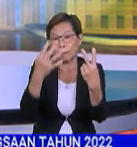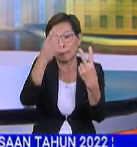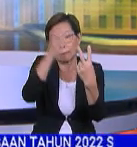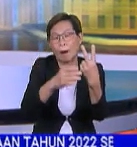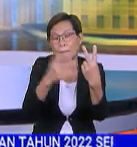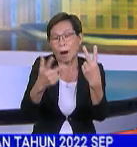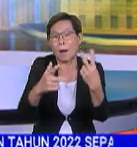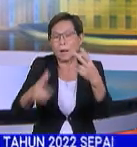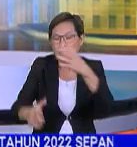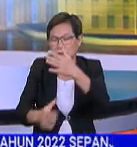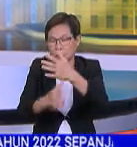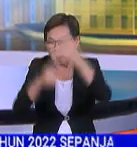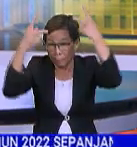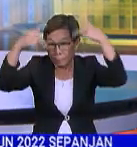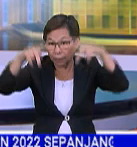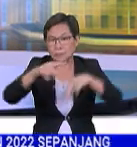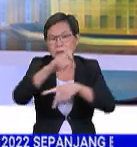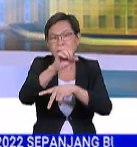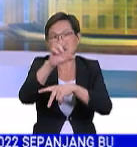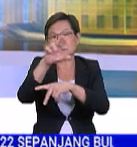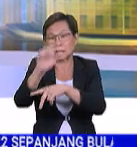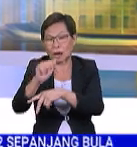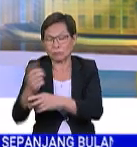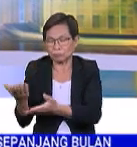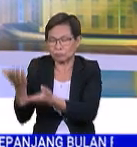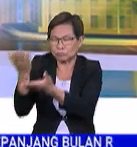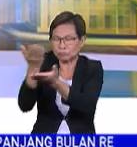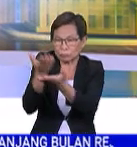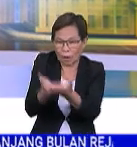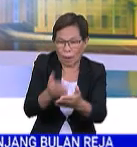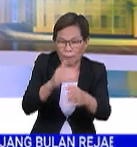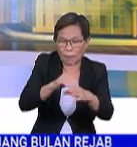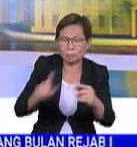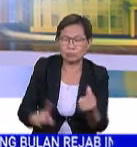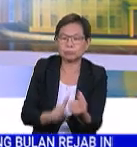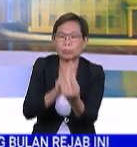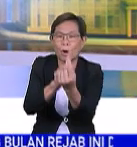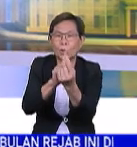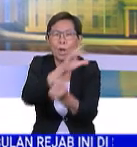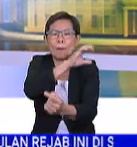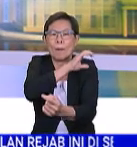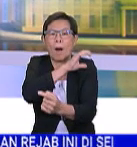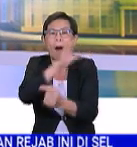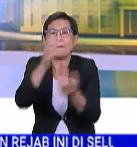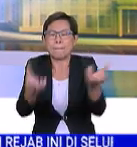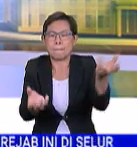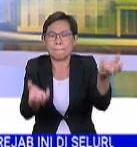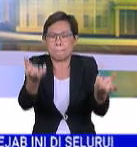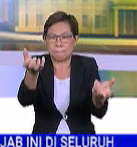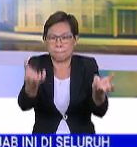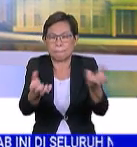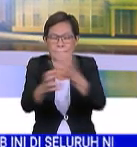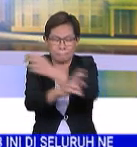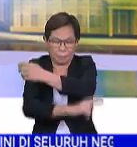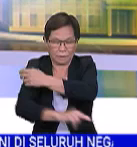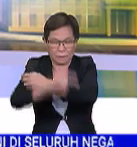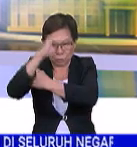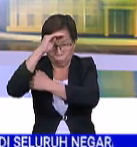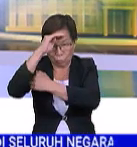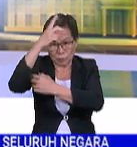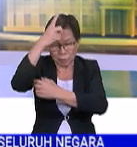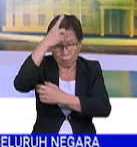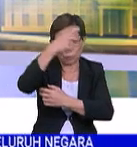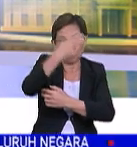Seri M. Saravanan berkata, cadangan tersebut akan dikemuka pada pertemuan dengan Pengerusi Barisan Nasional BN Negeri, Datuk